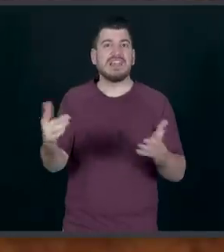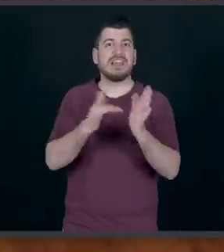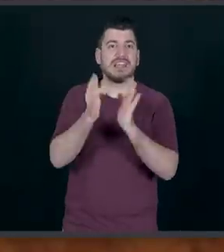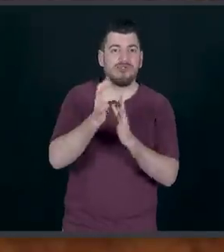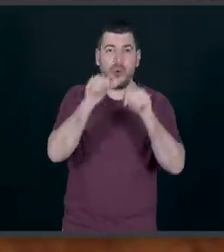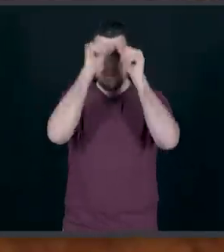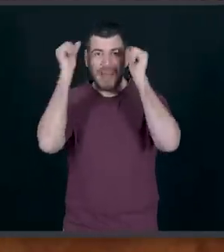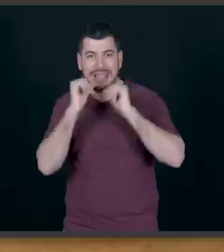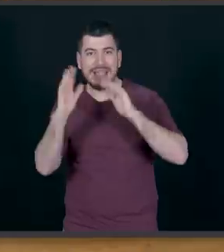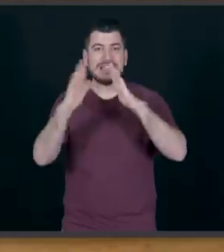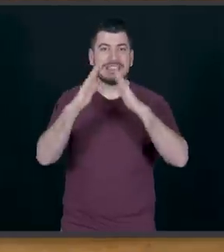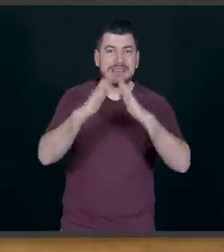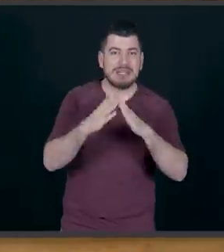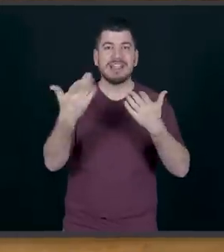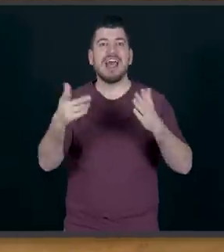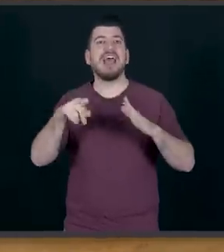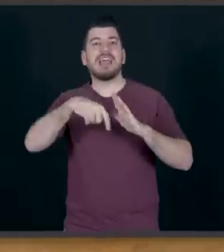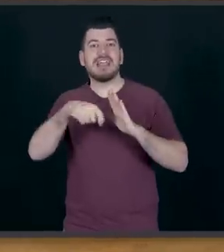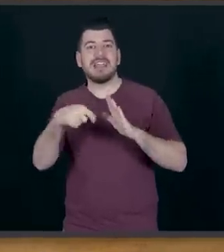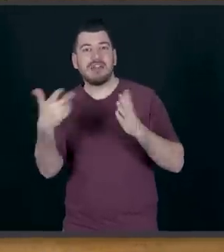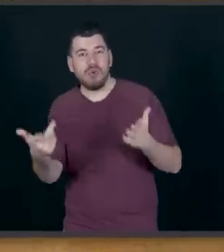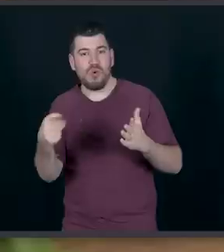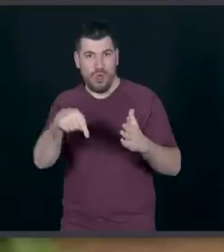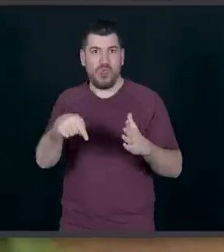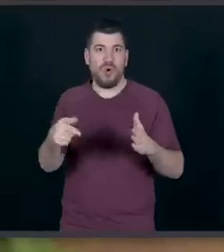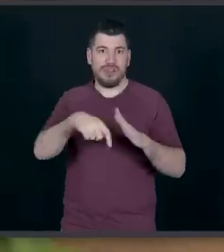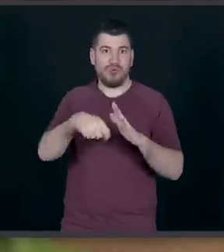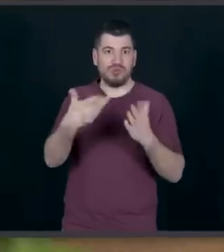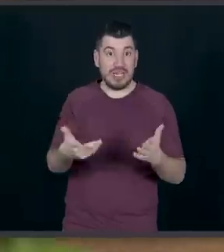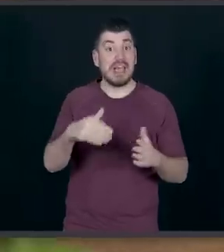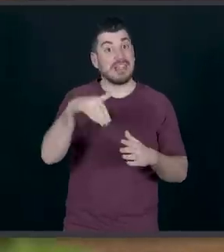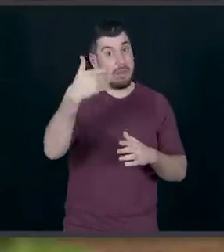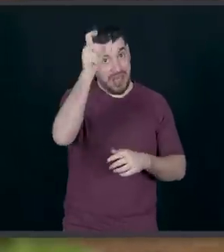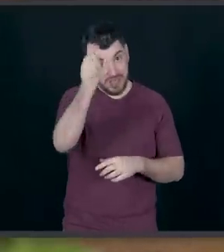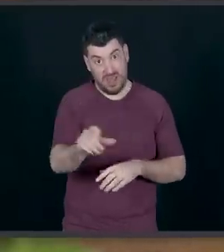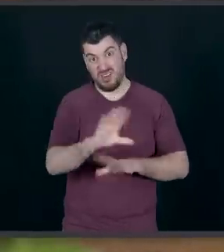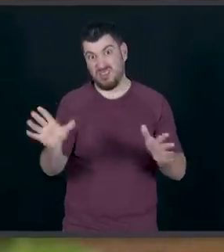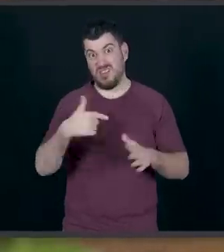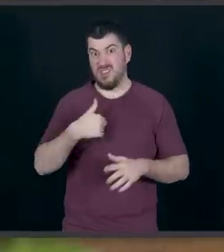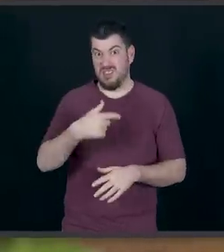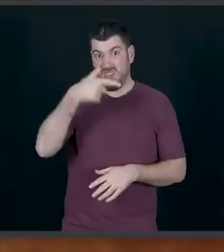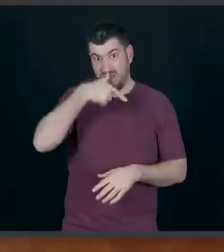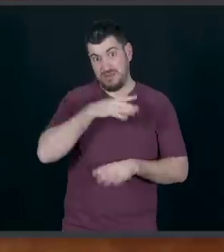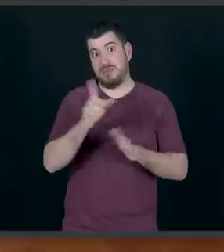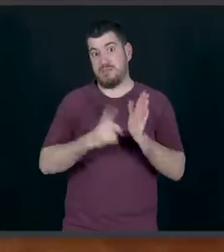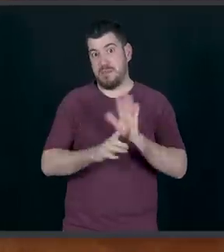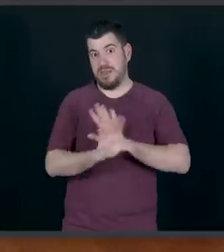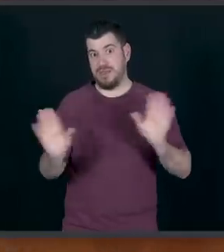Παναγίτσα, για το σπίτι μας, για το kitchen lab, για όλα αυτά. Μην τα ξεχάσετε και μετά για τον εαυτό σας. Μην είστε αχάριστοι.